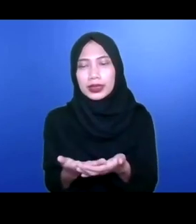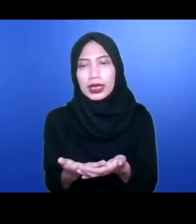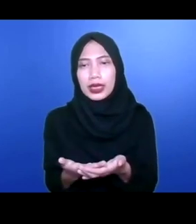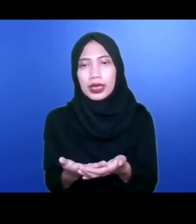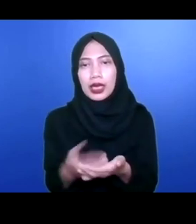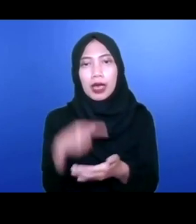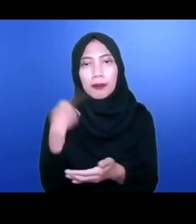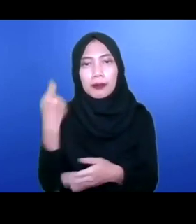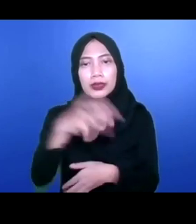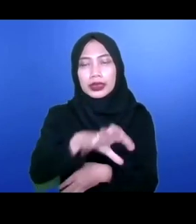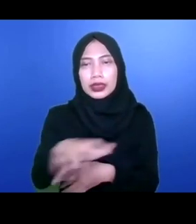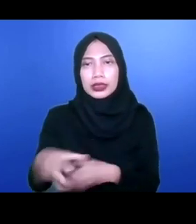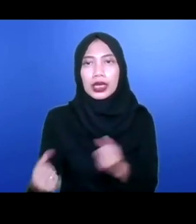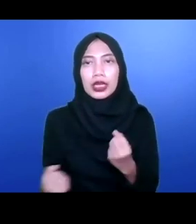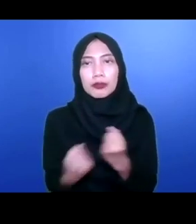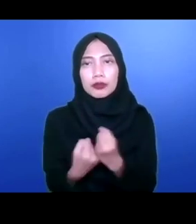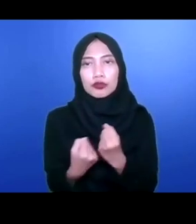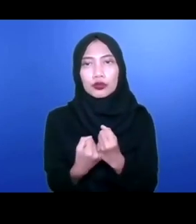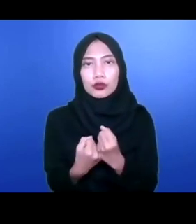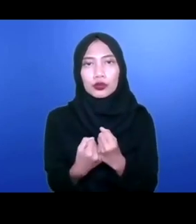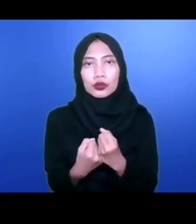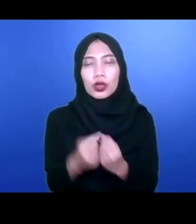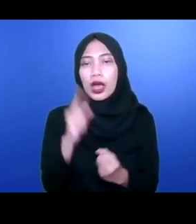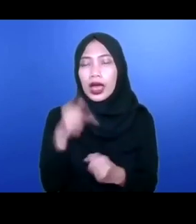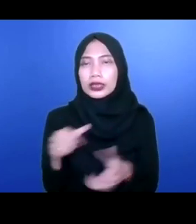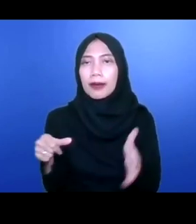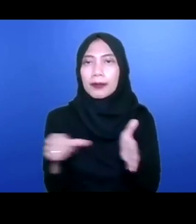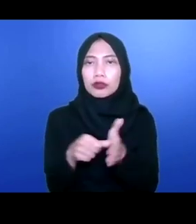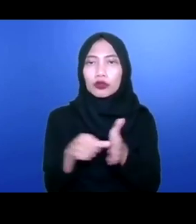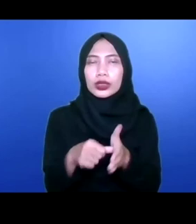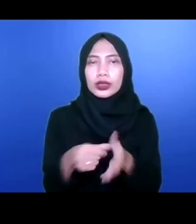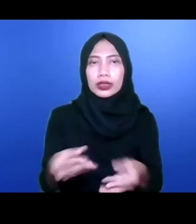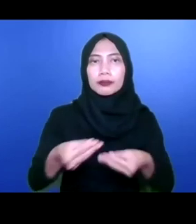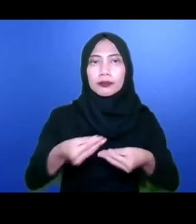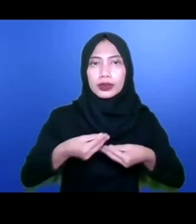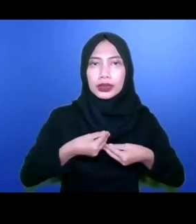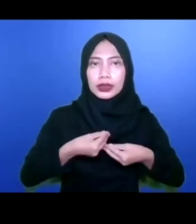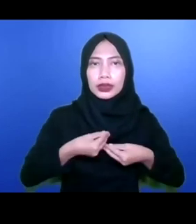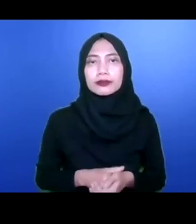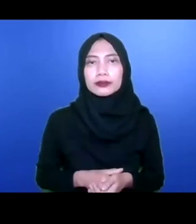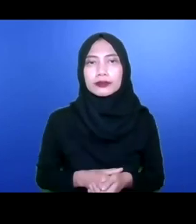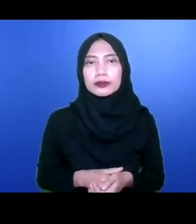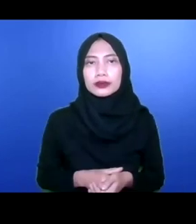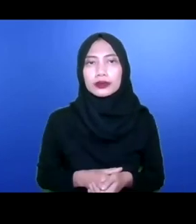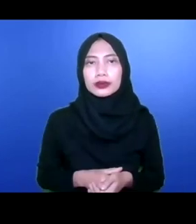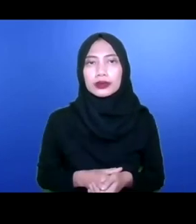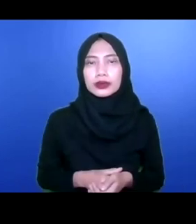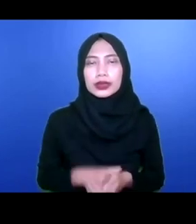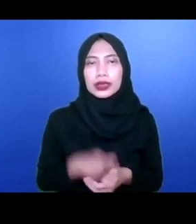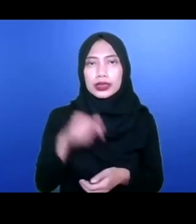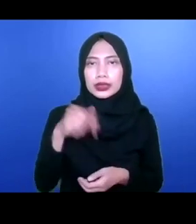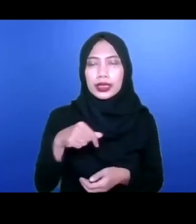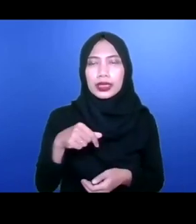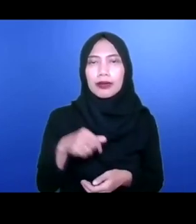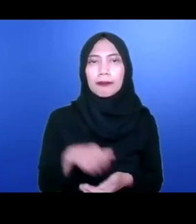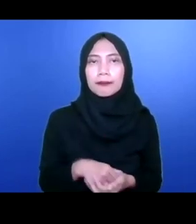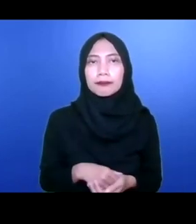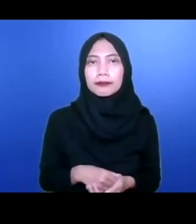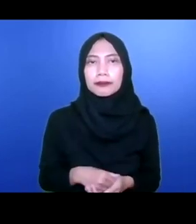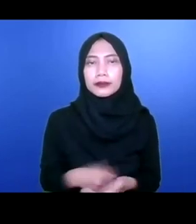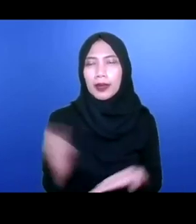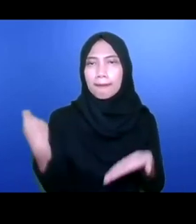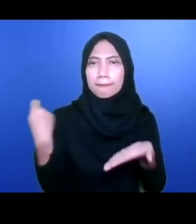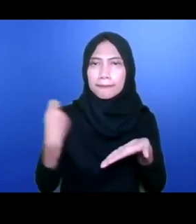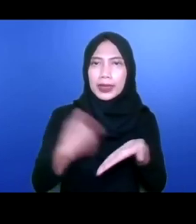itu ternyata banyak insentif yang diberikan untuk mendukung. Salah satunya, mereka sudah mulai mengurangi pajak